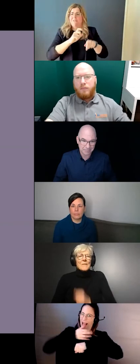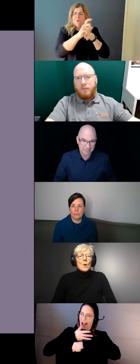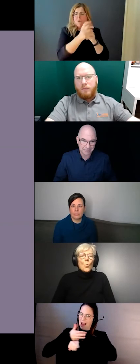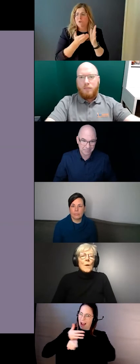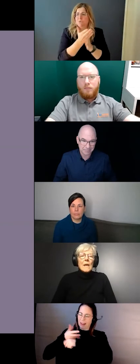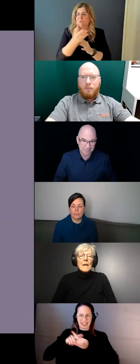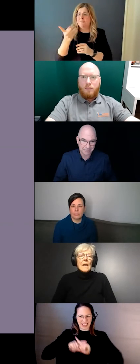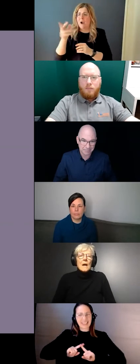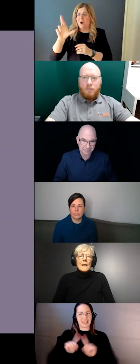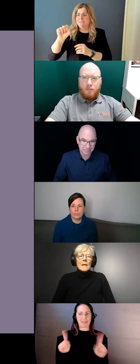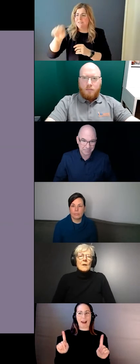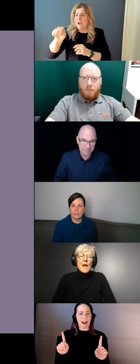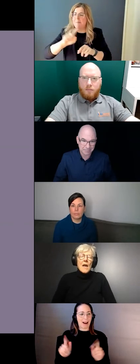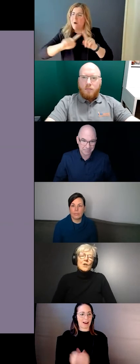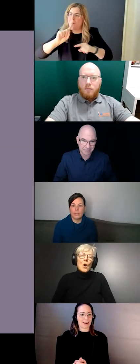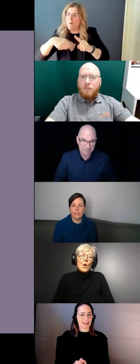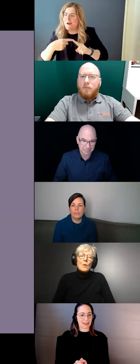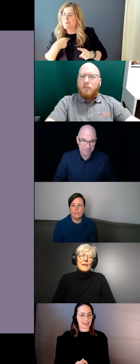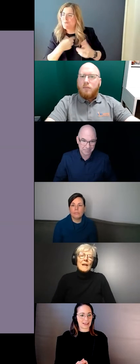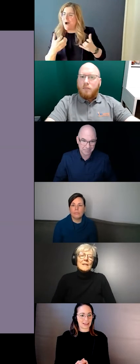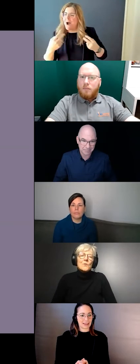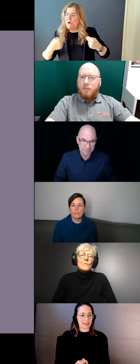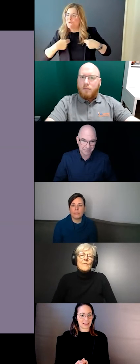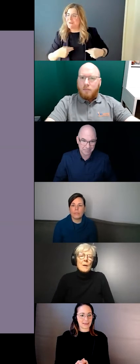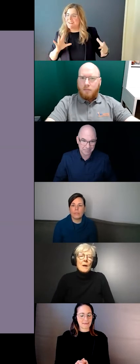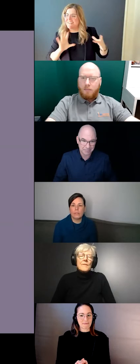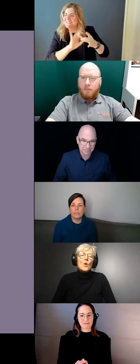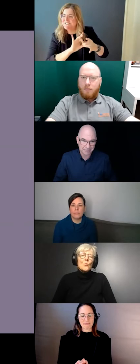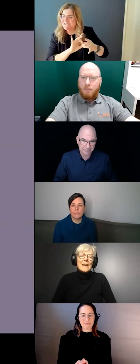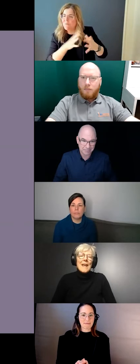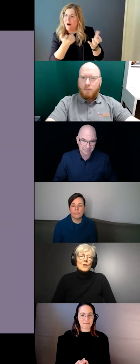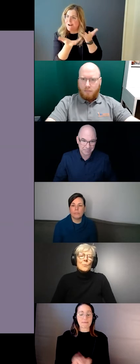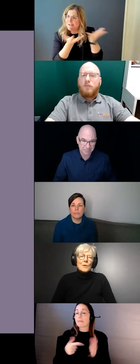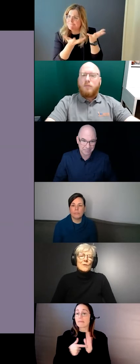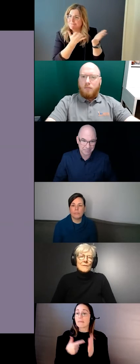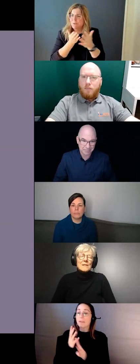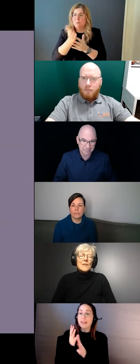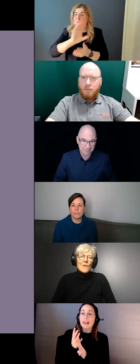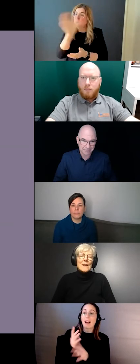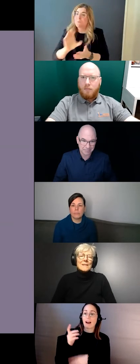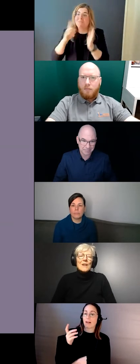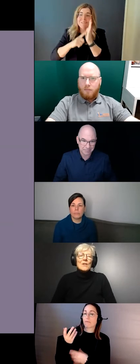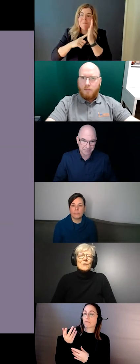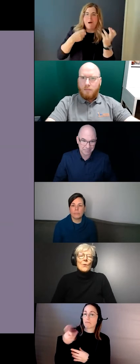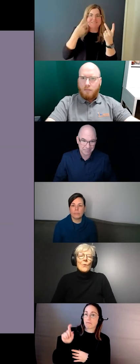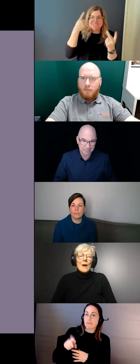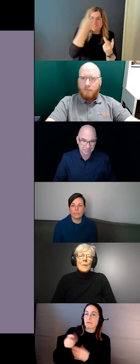Mais nous, il faut que j'appelle des clients à travers des services d'interprète.